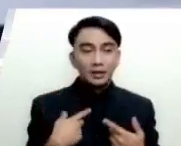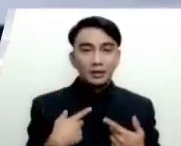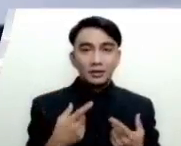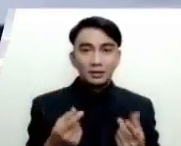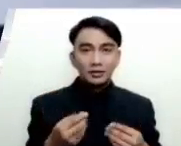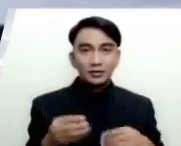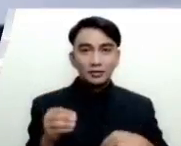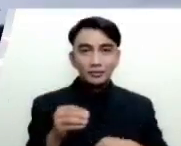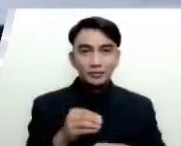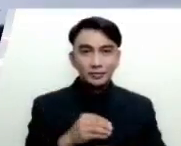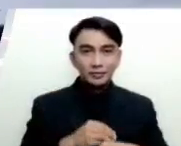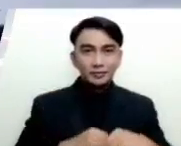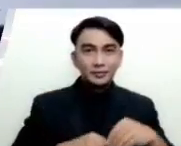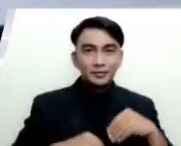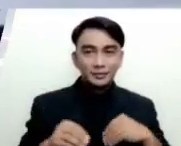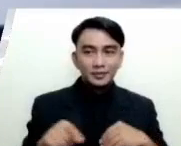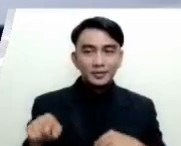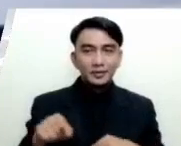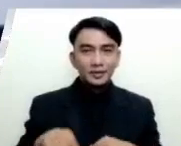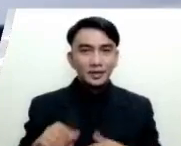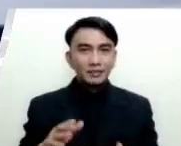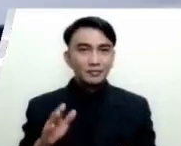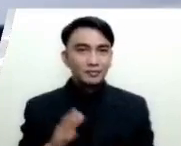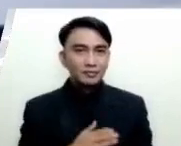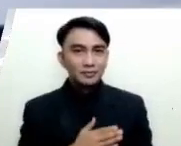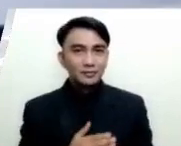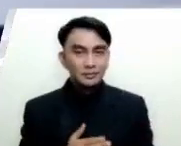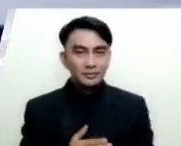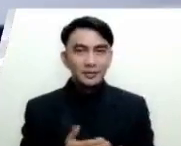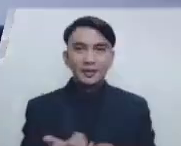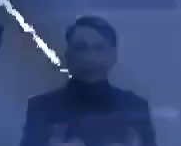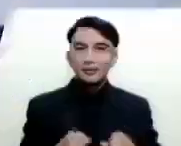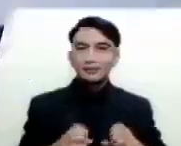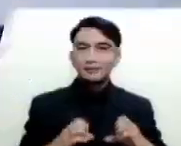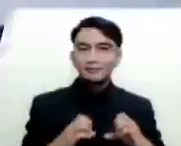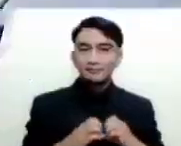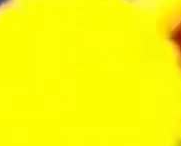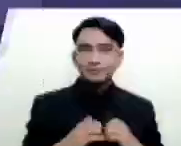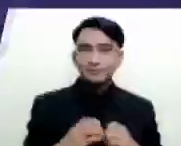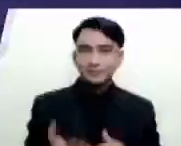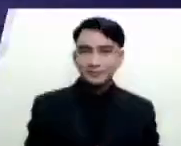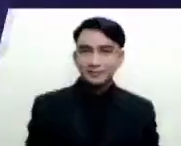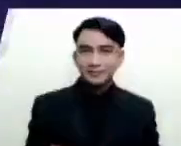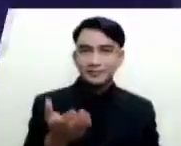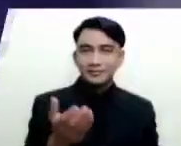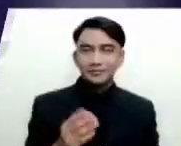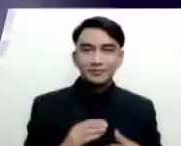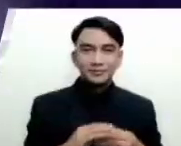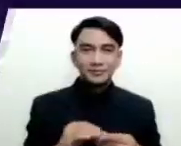naman sa nangaharana? Pusuan na yan sa report ni Bernadette Reyes.